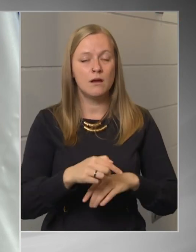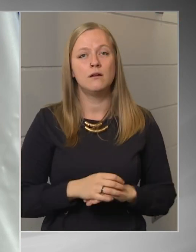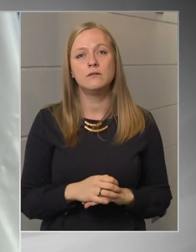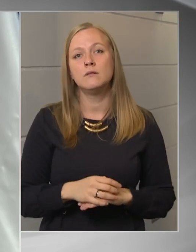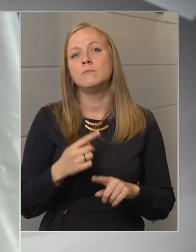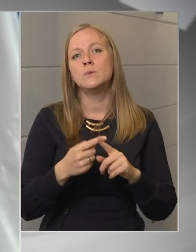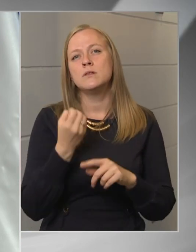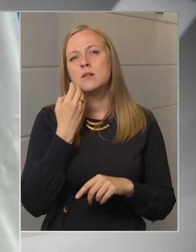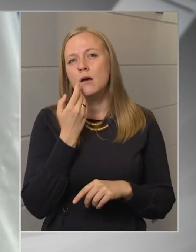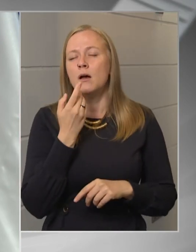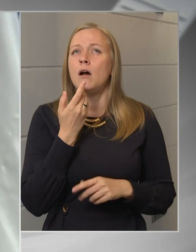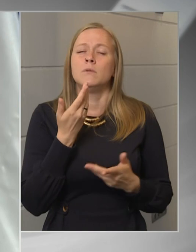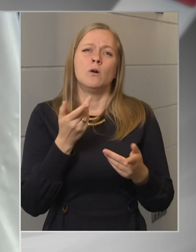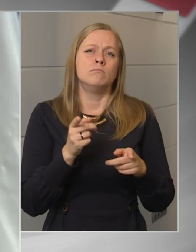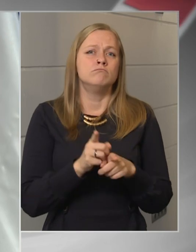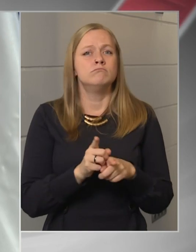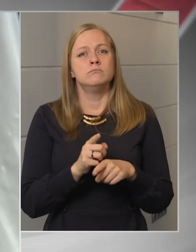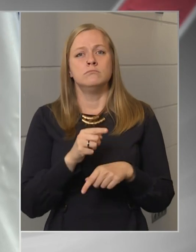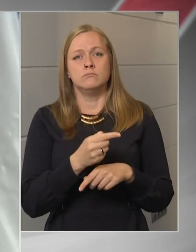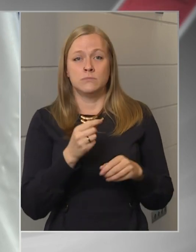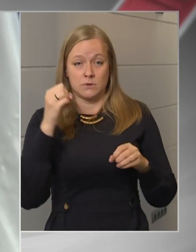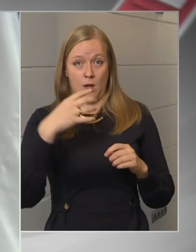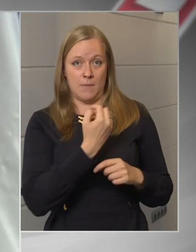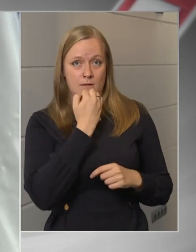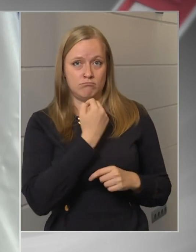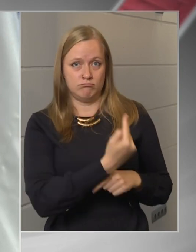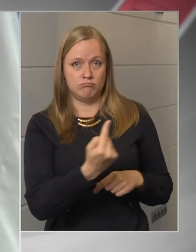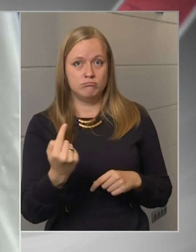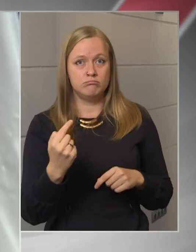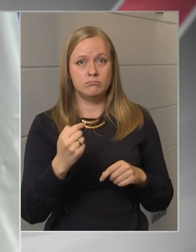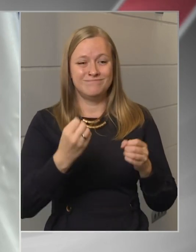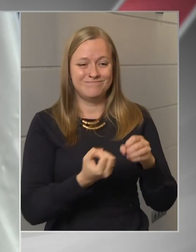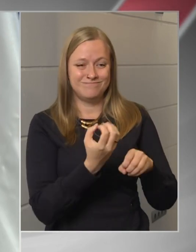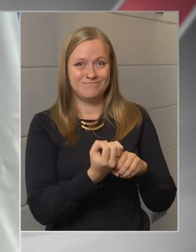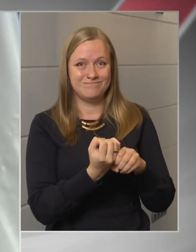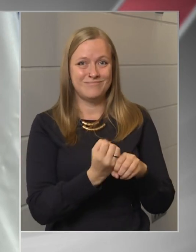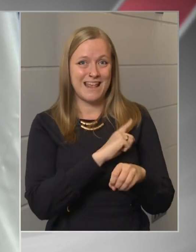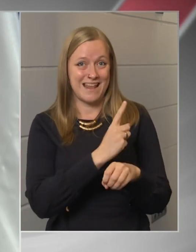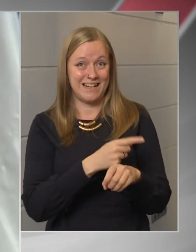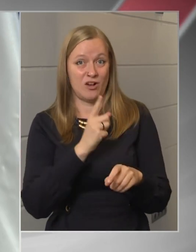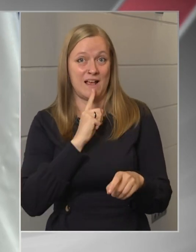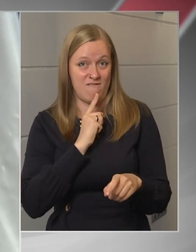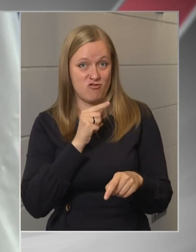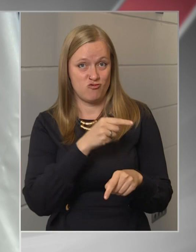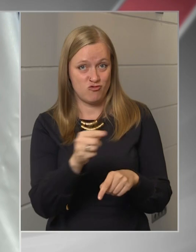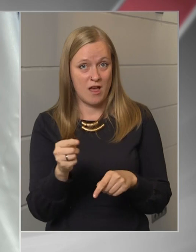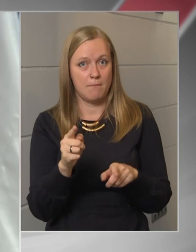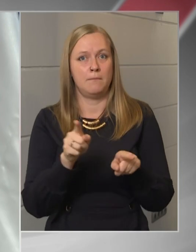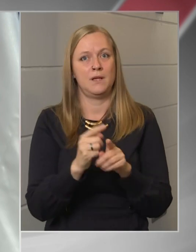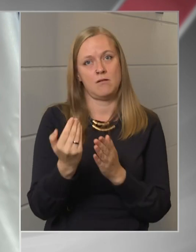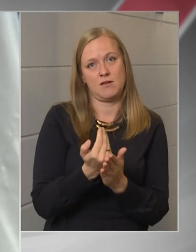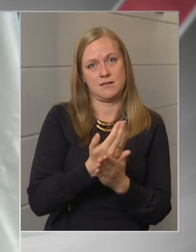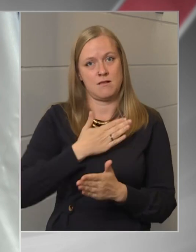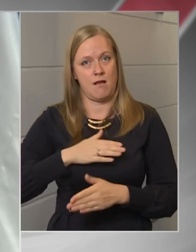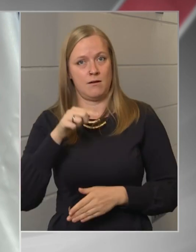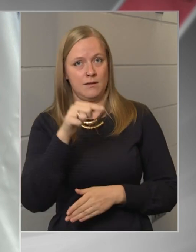amikor viszont kevesebb a napelem által termelt energia, mint amennyit felhasznál,